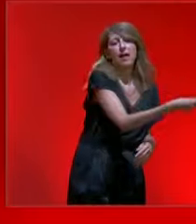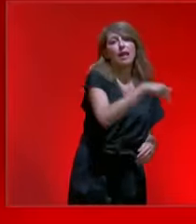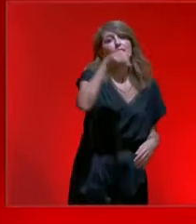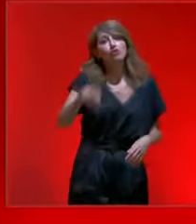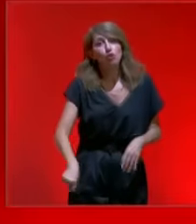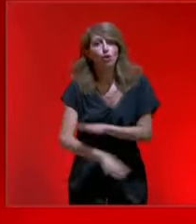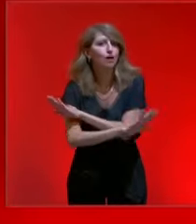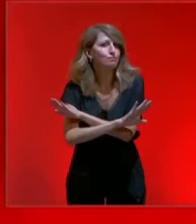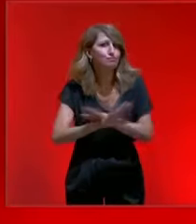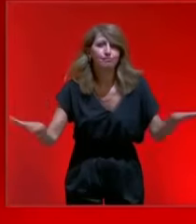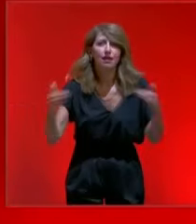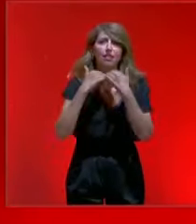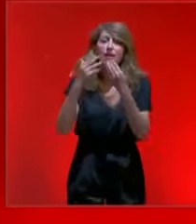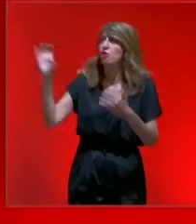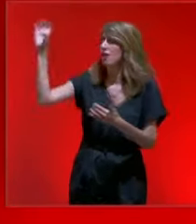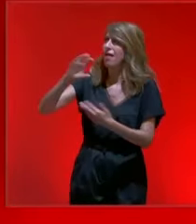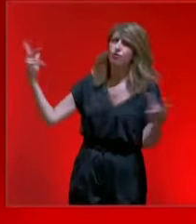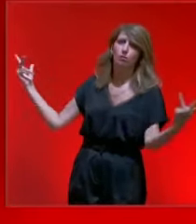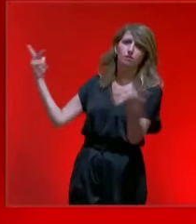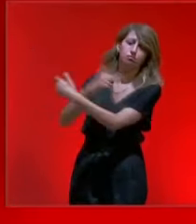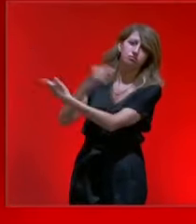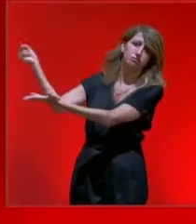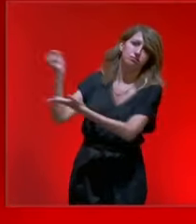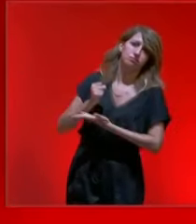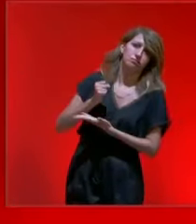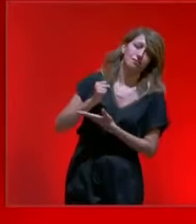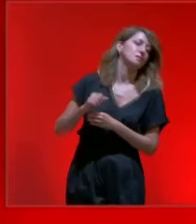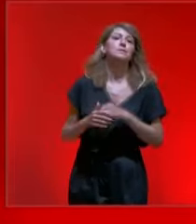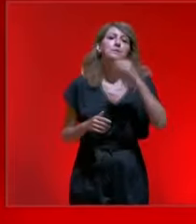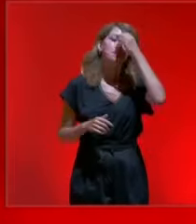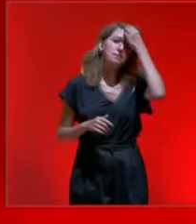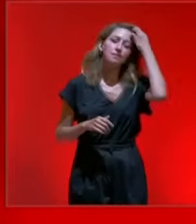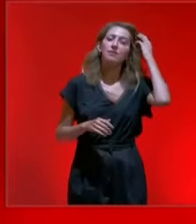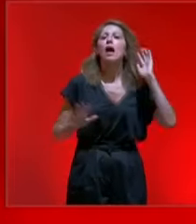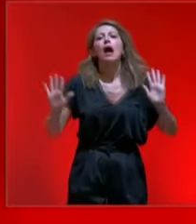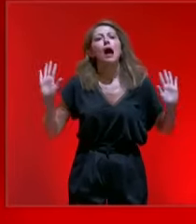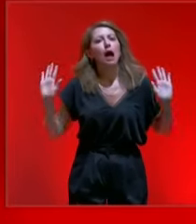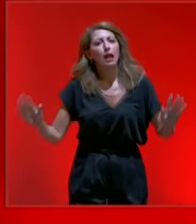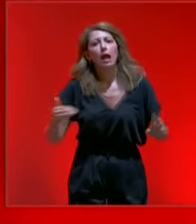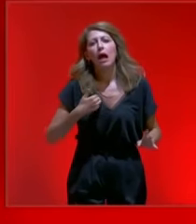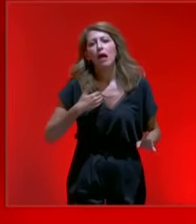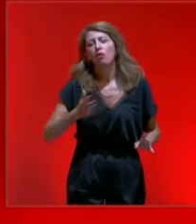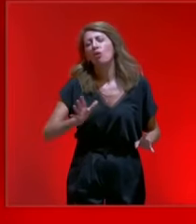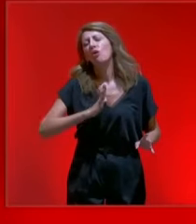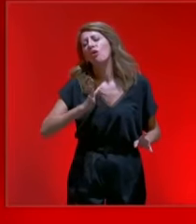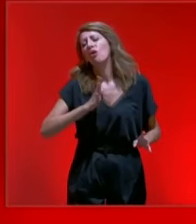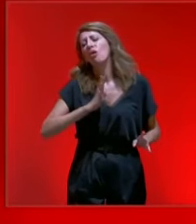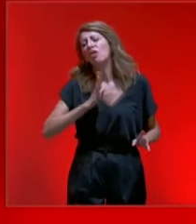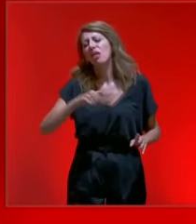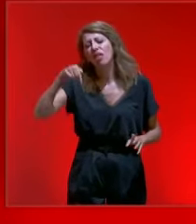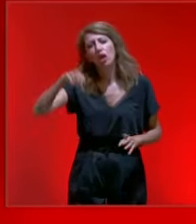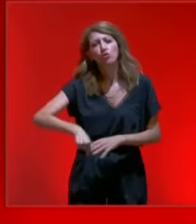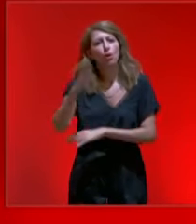ήθελα να αξιοποιήσω την ευκαιρία αυτής της τοποθέτησης για να αναλύσω για ακόμα